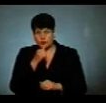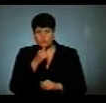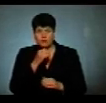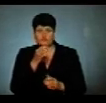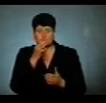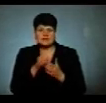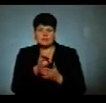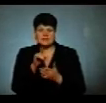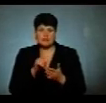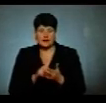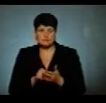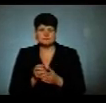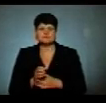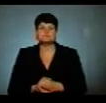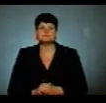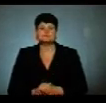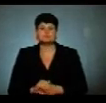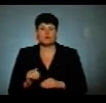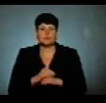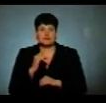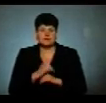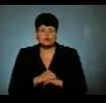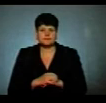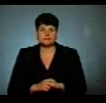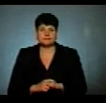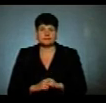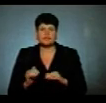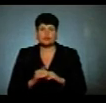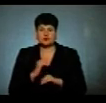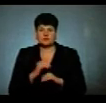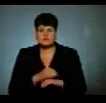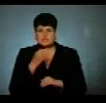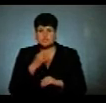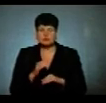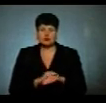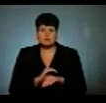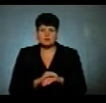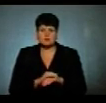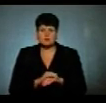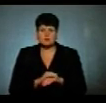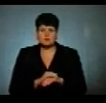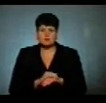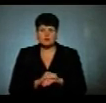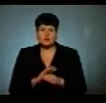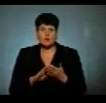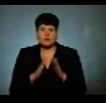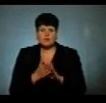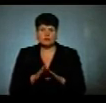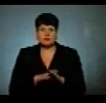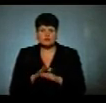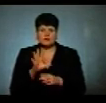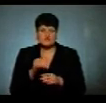відповісти на ще одне запитання глядача. Доброго вечора. Доброго вечора. Скажіть, будь ласка, доброго вечора. За умови дотримання усіх